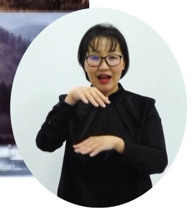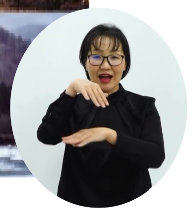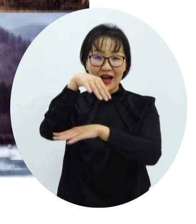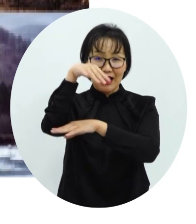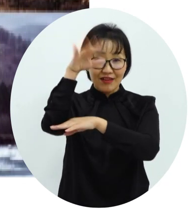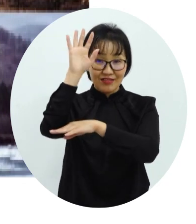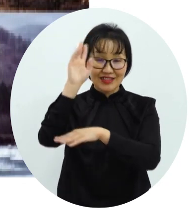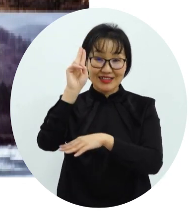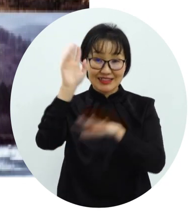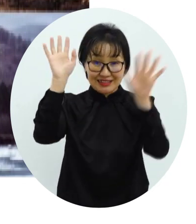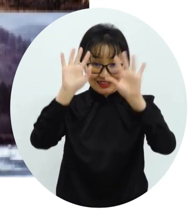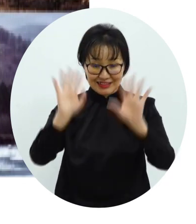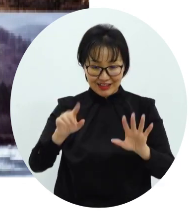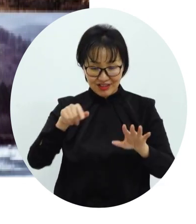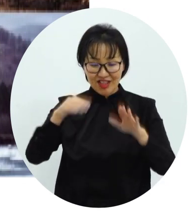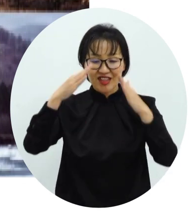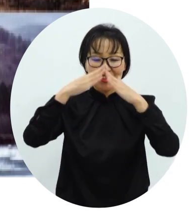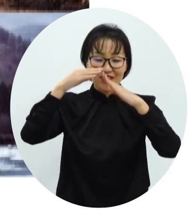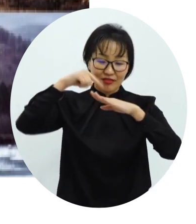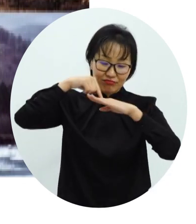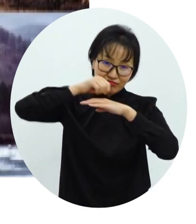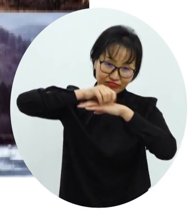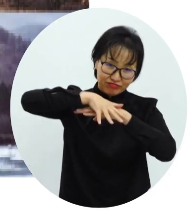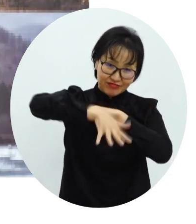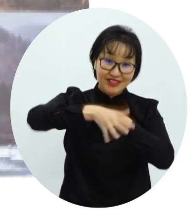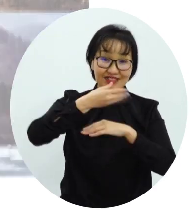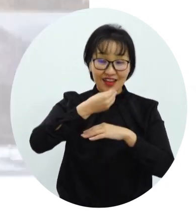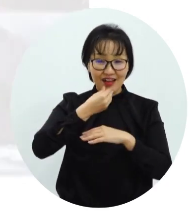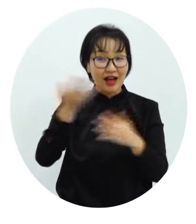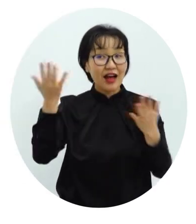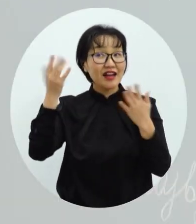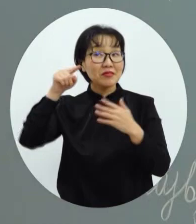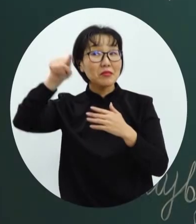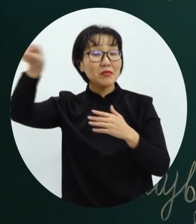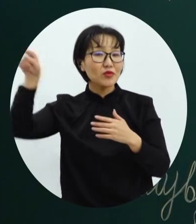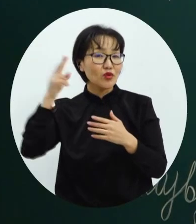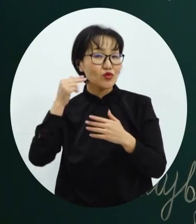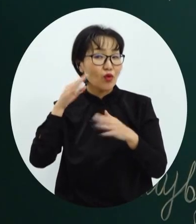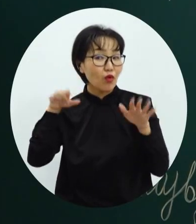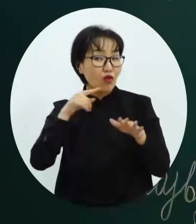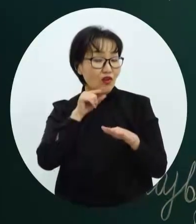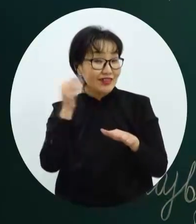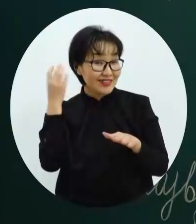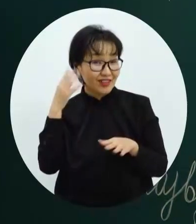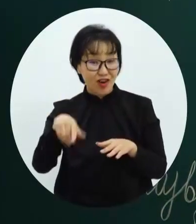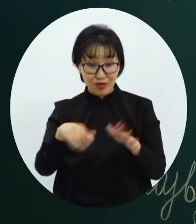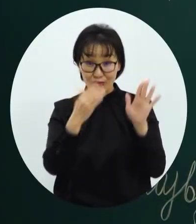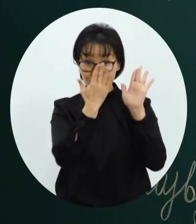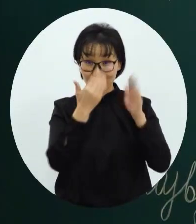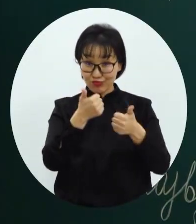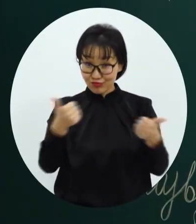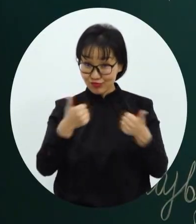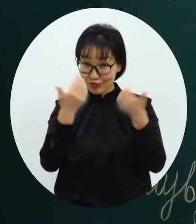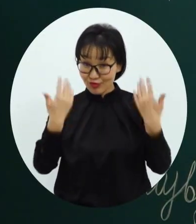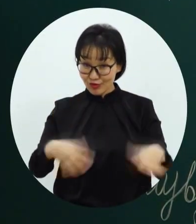гэрэл үүрсхэн сайхан, хаа нэгтэй шувууд ганганах сайхан. За, бид нар сая уран унших дасгал хийсэн.